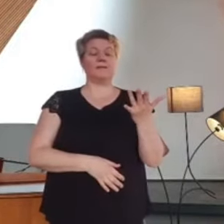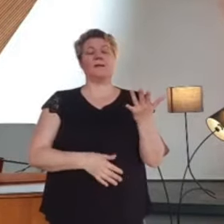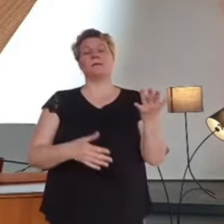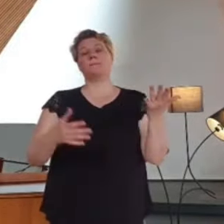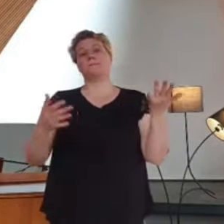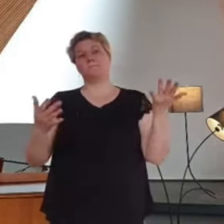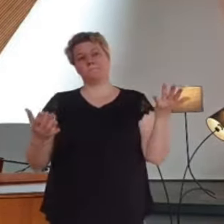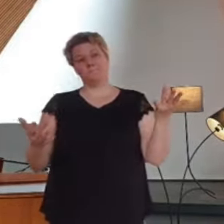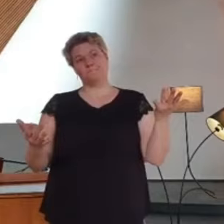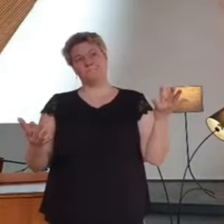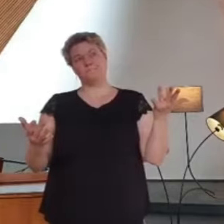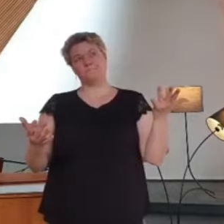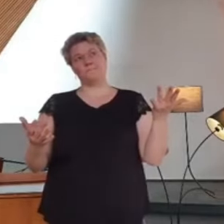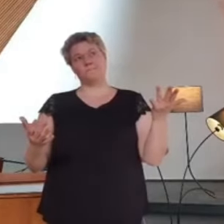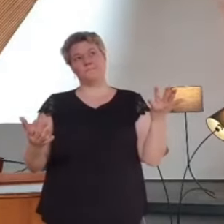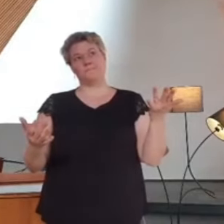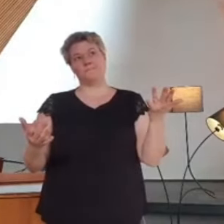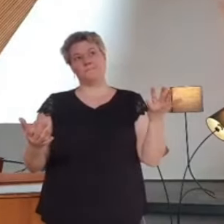Fällen